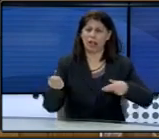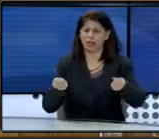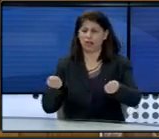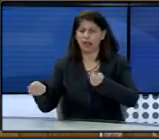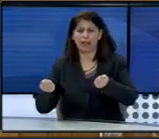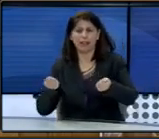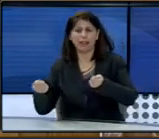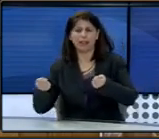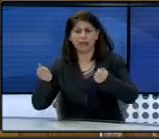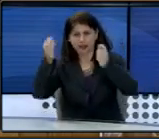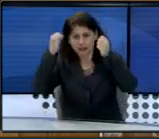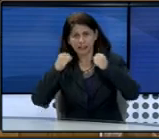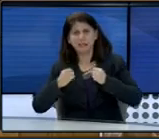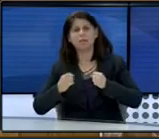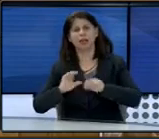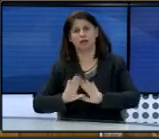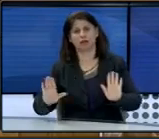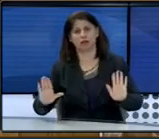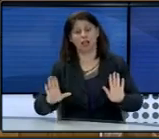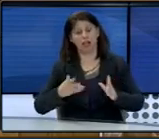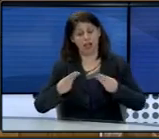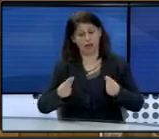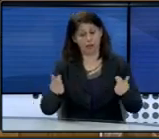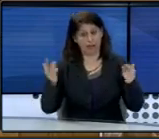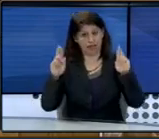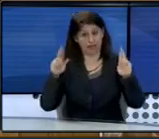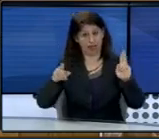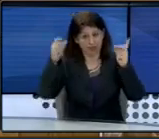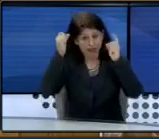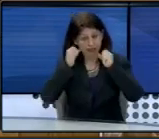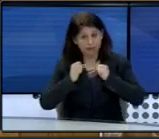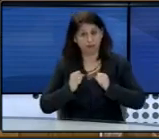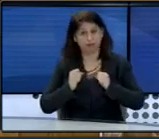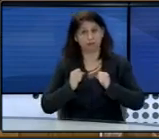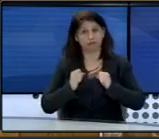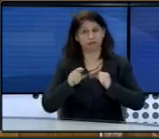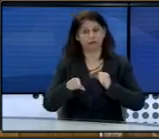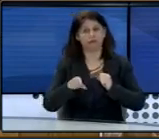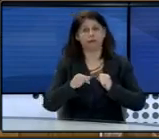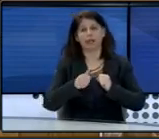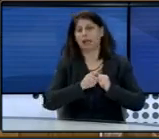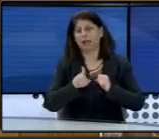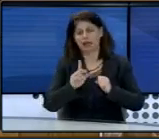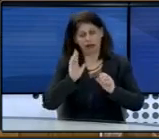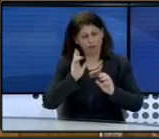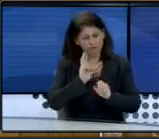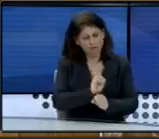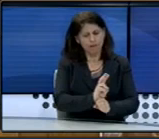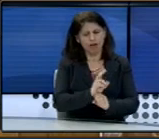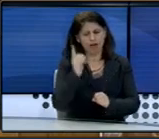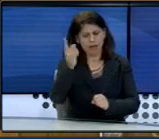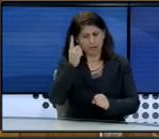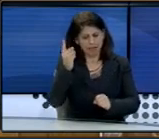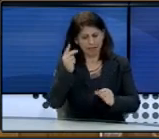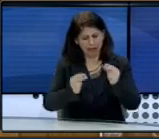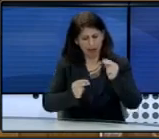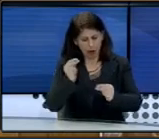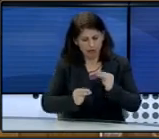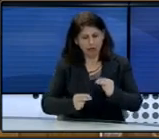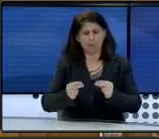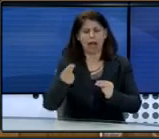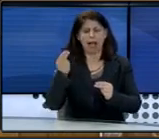διαχειριστή της συμφοράς. Εύχομαι και ελπίζω αυτή η συμφορά να μείνει στα θέματα της πανδημίας, της κλιματικής κρίσης,